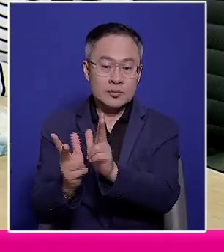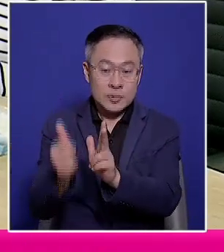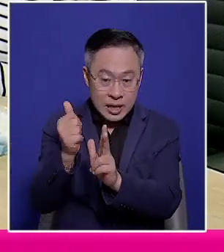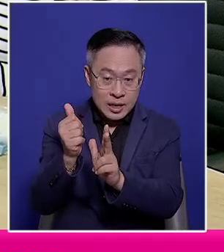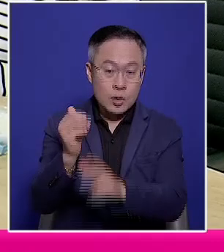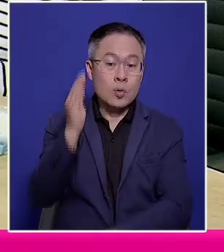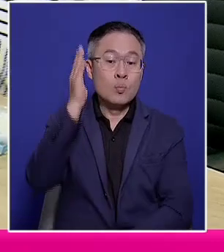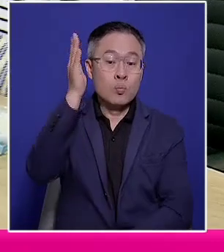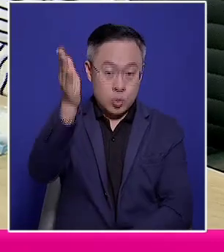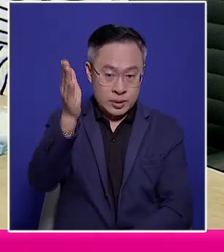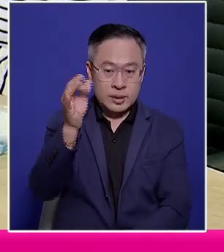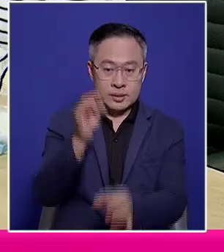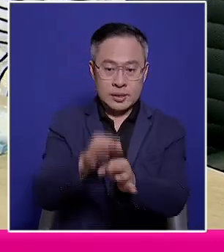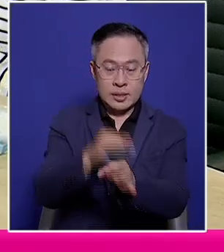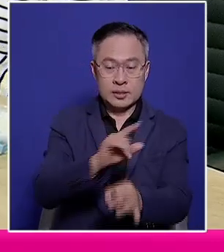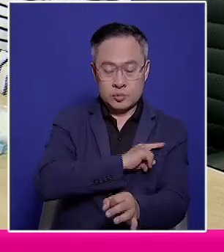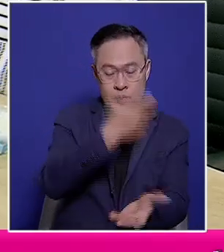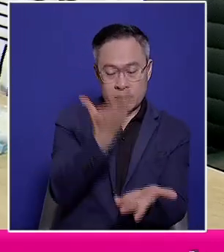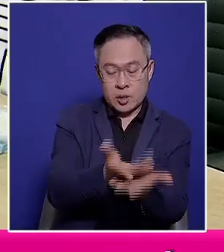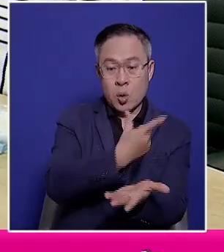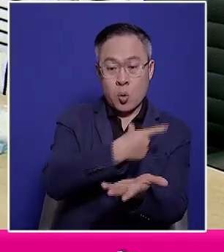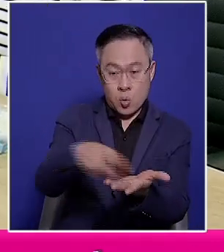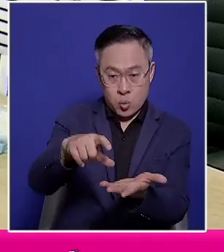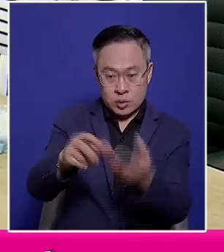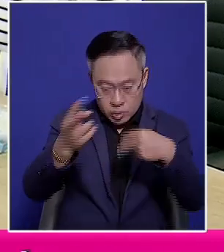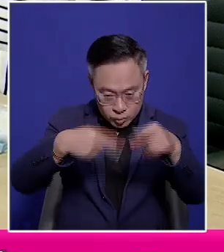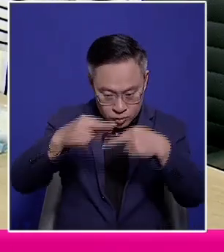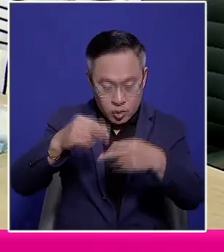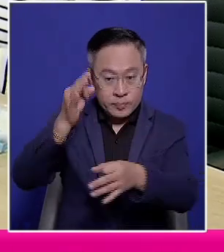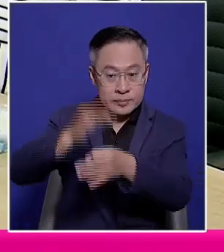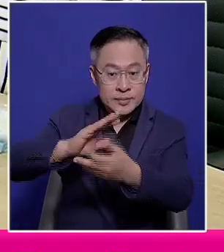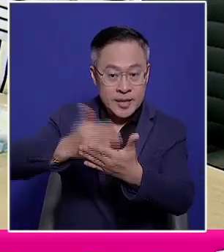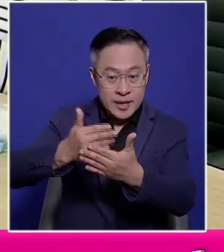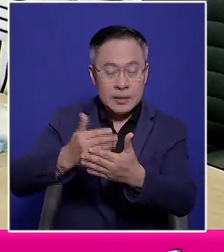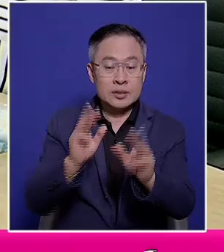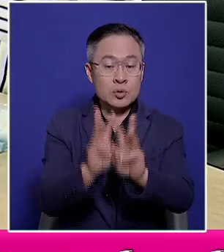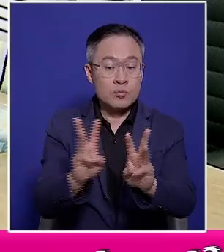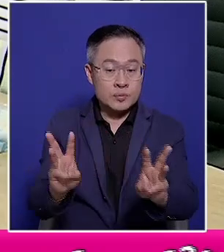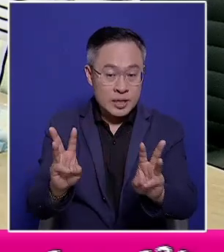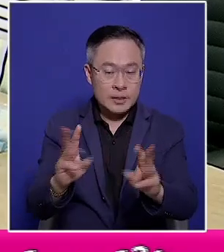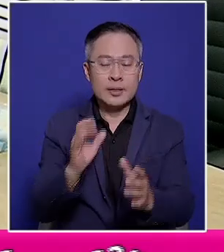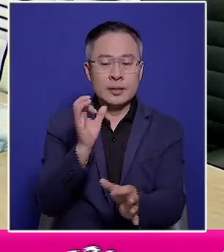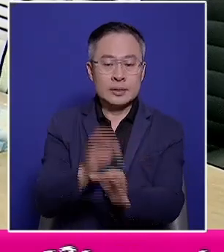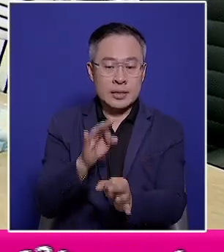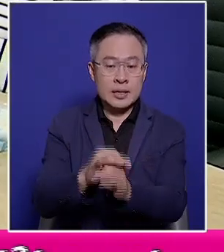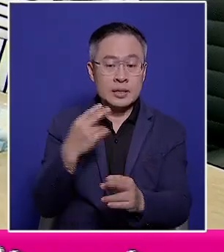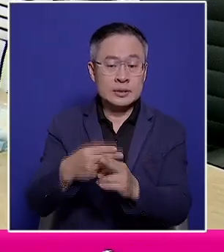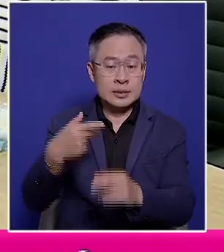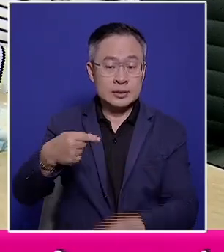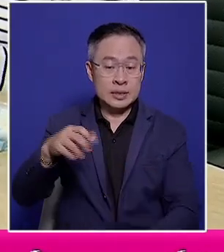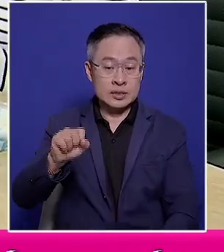ข้าบัญชีตั้งแต่วันพรุ่งนี้เป็นต้นไปโดยสามารถตรวจผลการออกรางวัลได้ทางเว็บไซต์ของธนาคาร